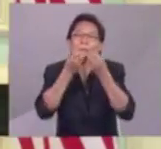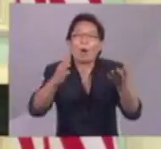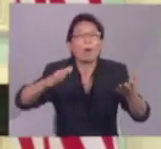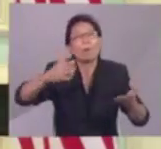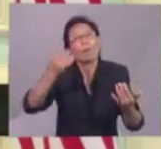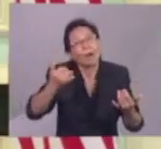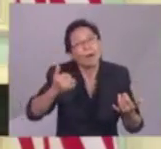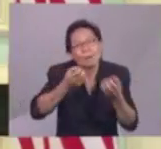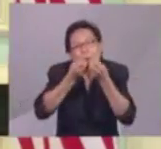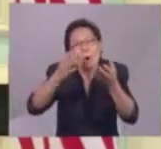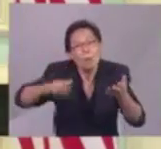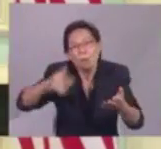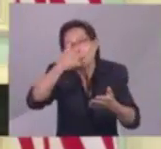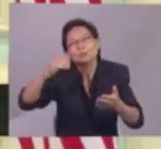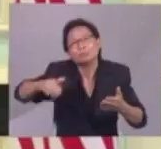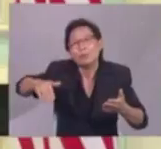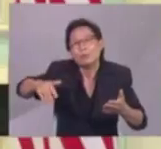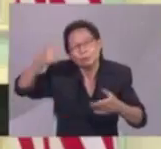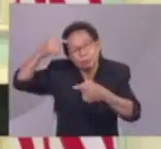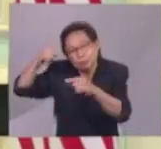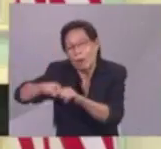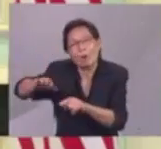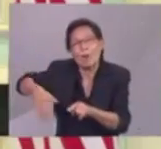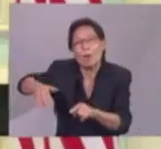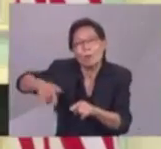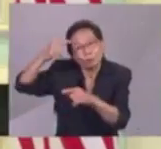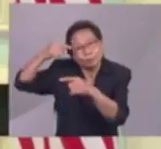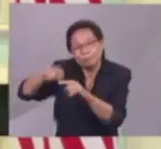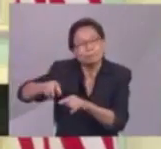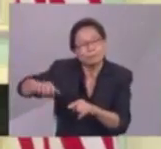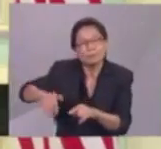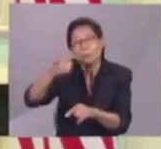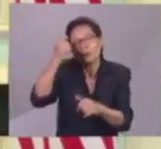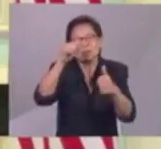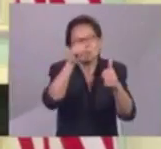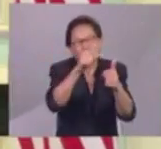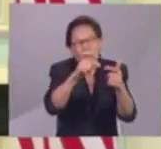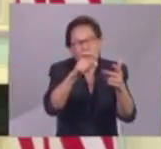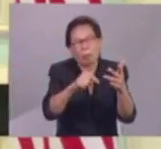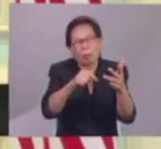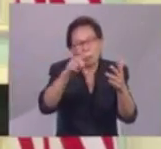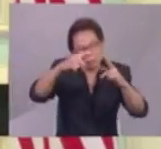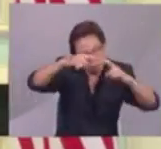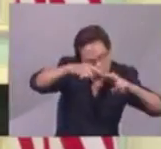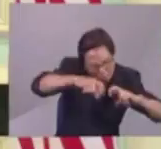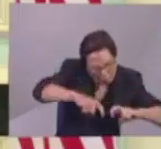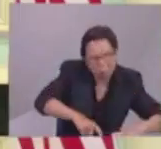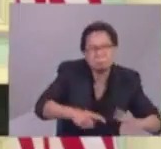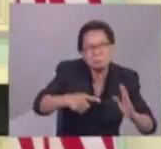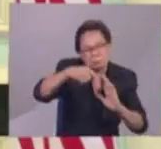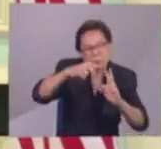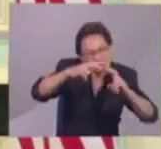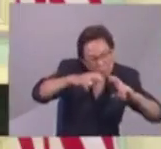lagi mencapai persetujuan tadi kerana ada beberapa perkara yang perlu diperhalusi lagi.